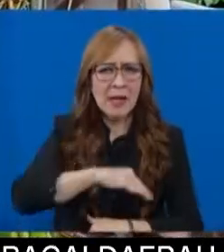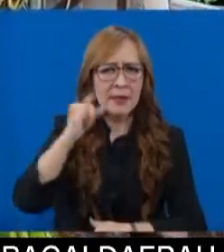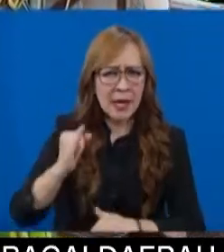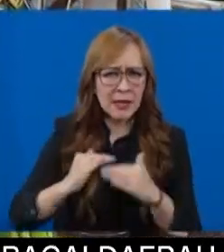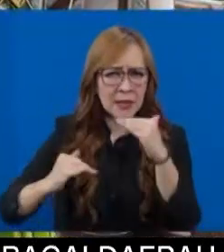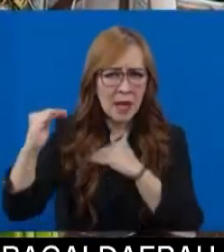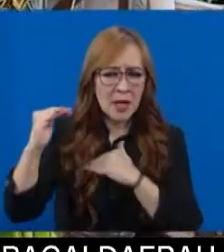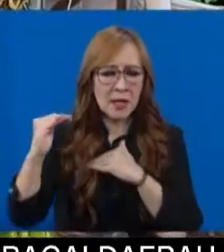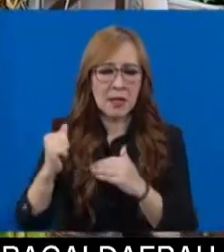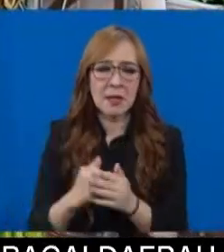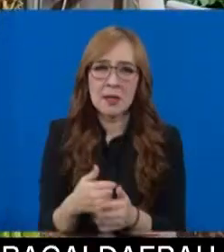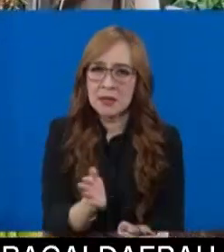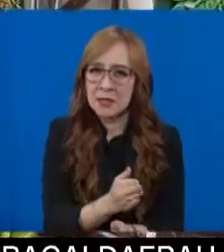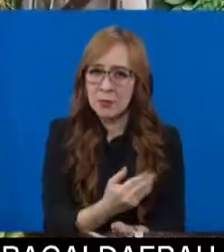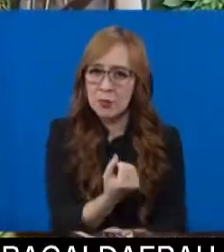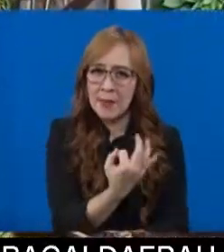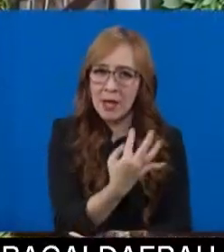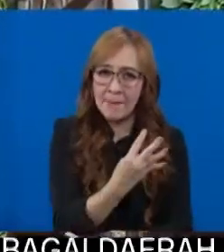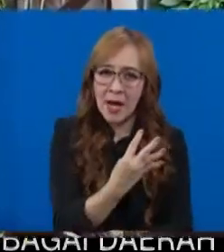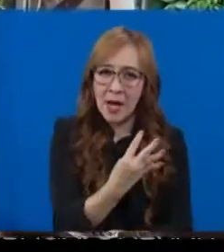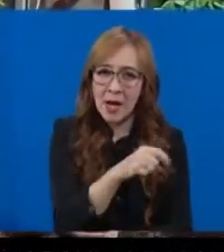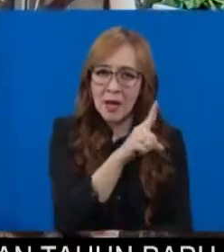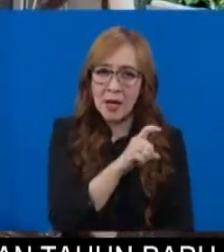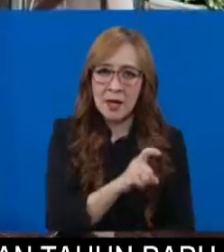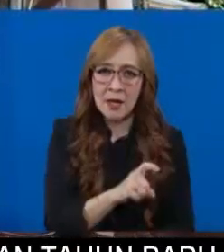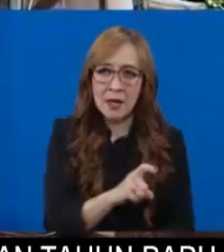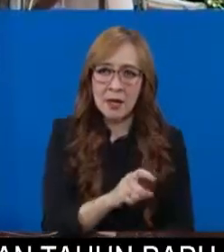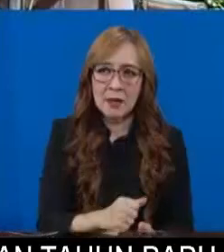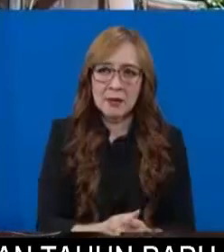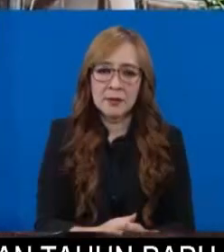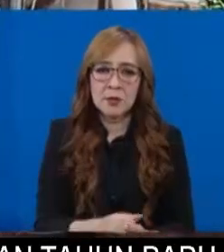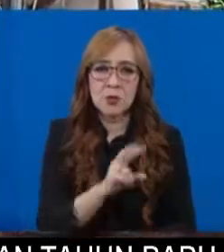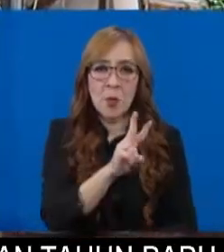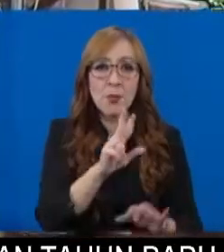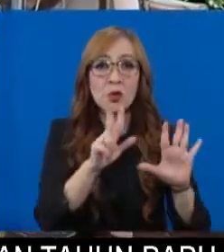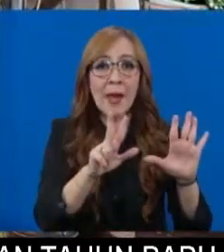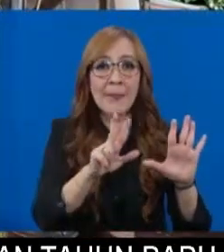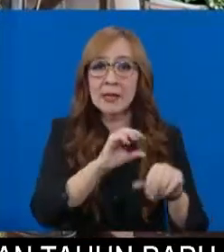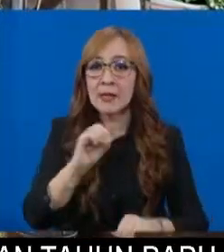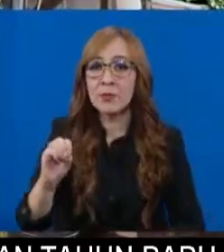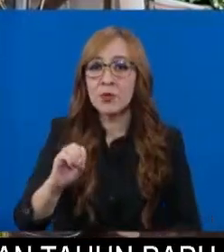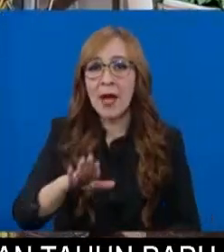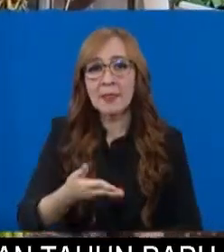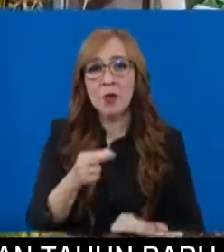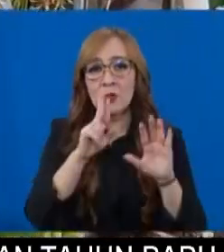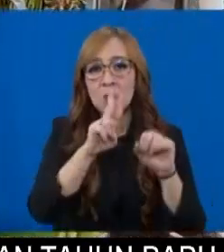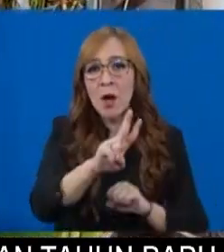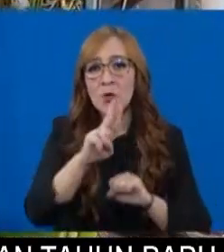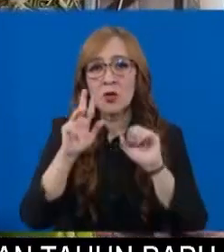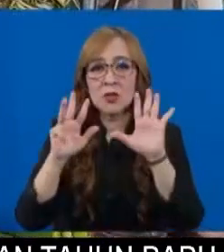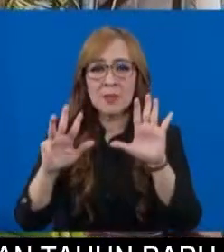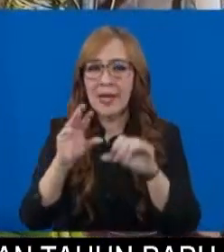itu sebelumnya berapa Pak 9 itu tiap hari naik atau gimana